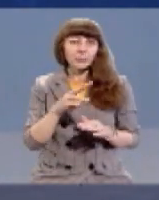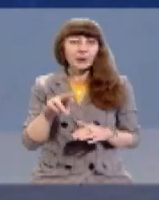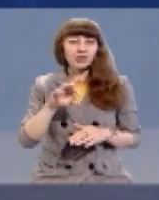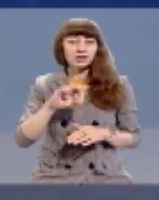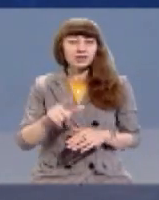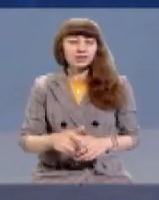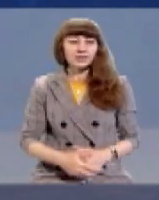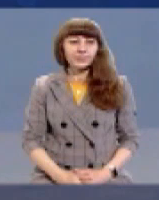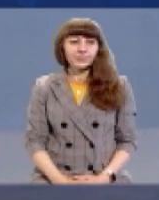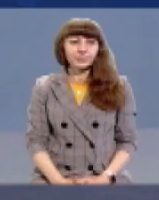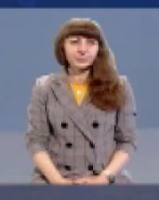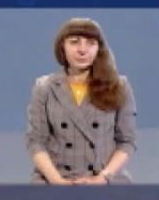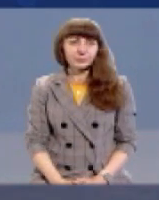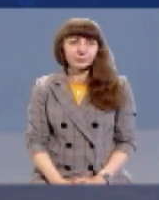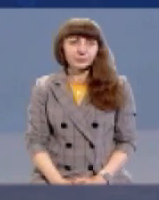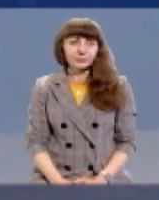миллиардов тенге.